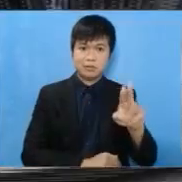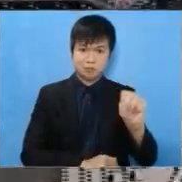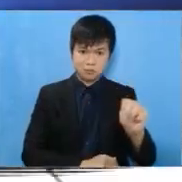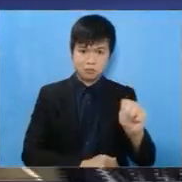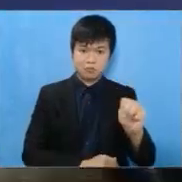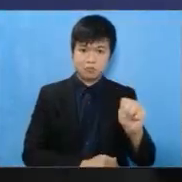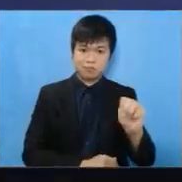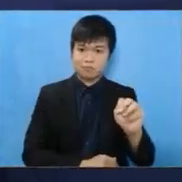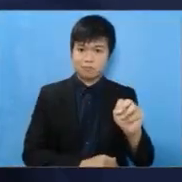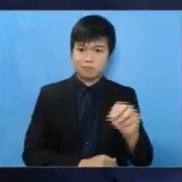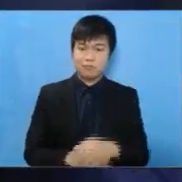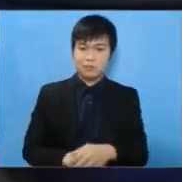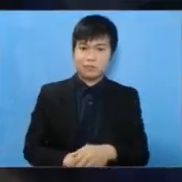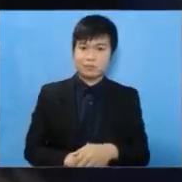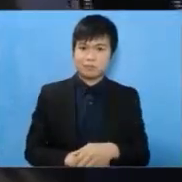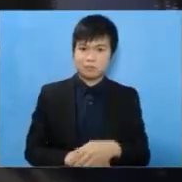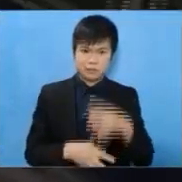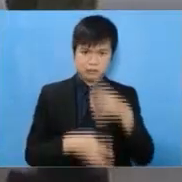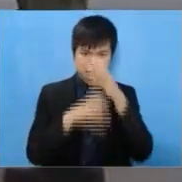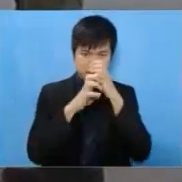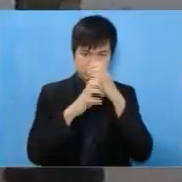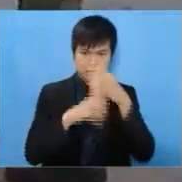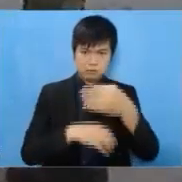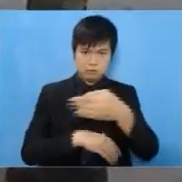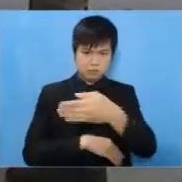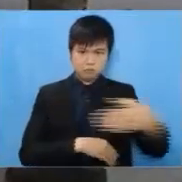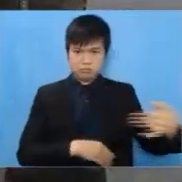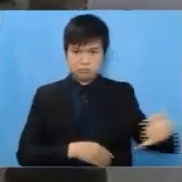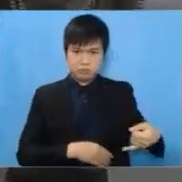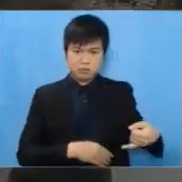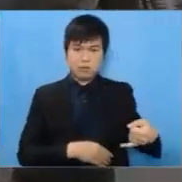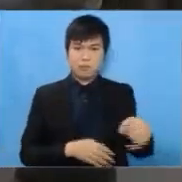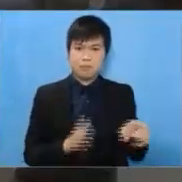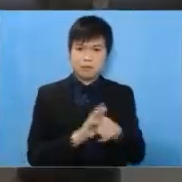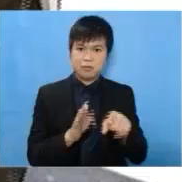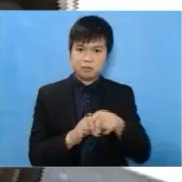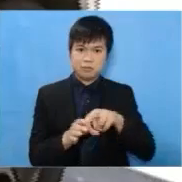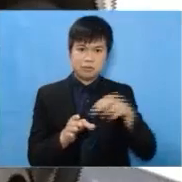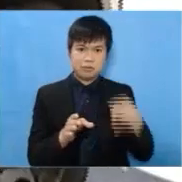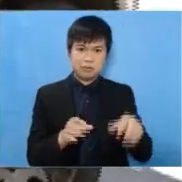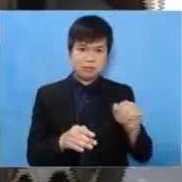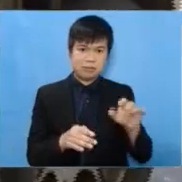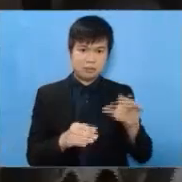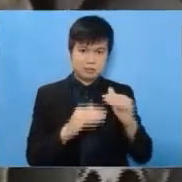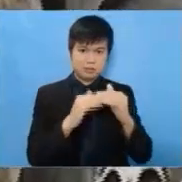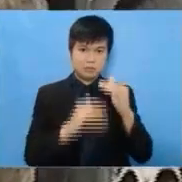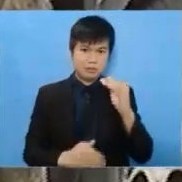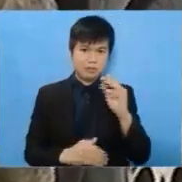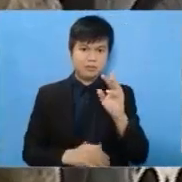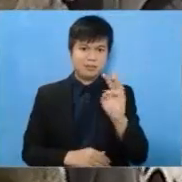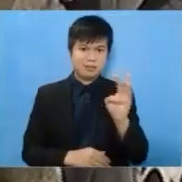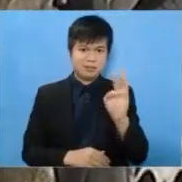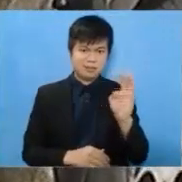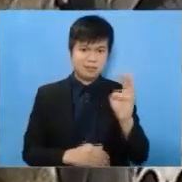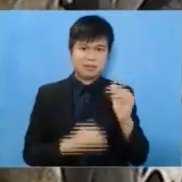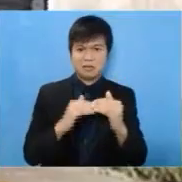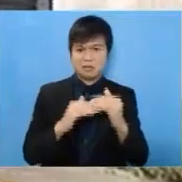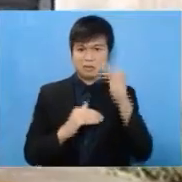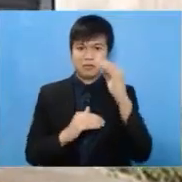rin. Bawal lumabas ang mga 15 anyos pababa at 65 anyos pataas, maliban na lang kung may emergency o